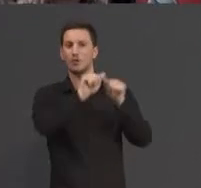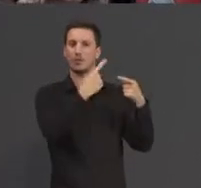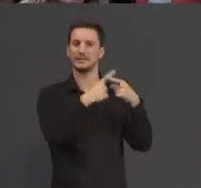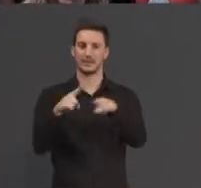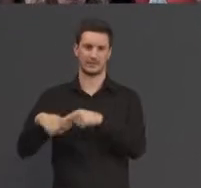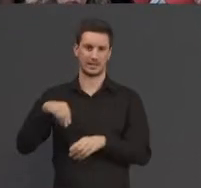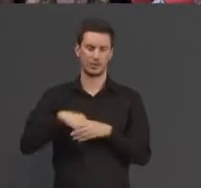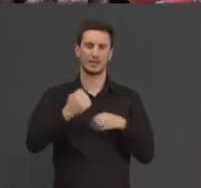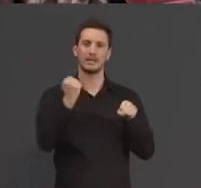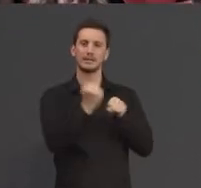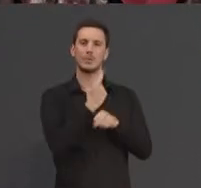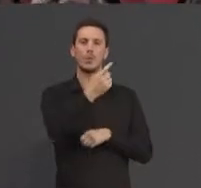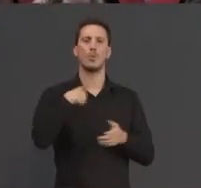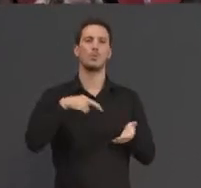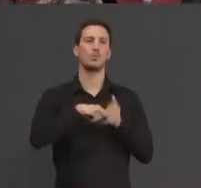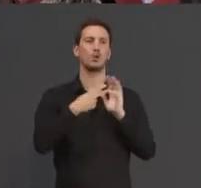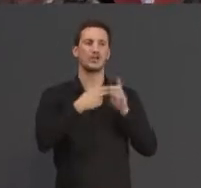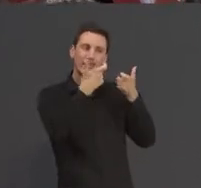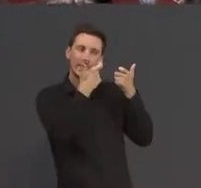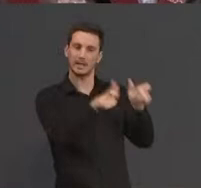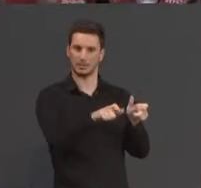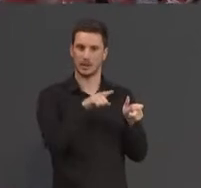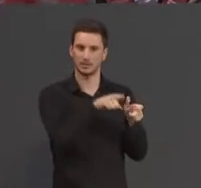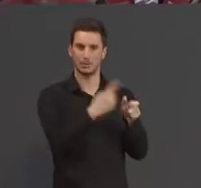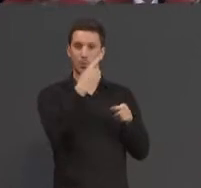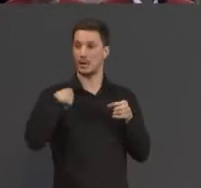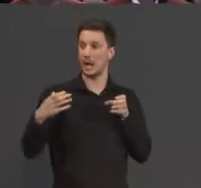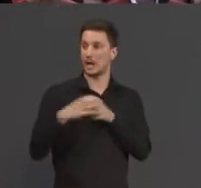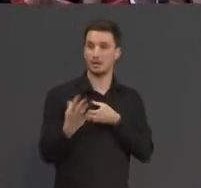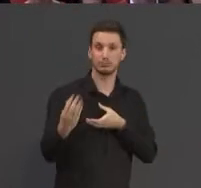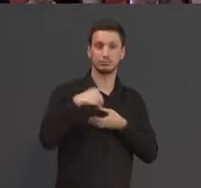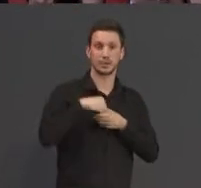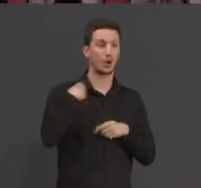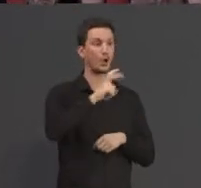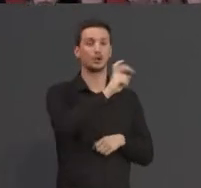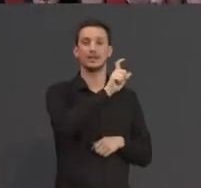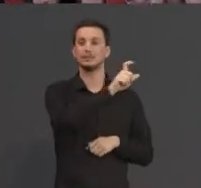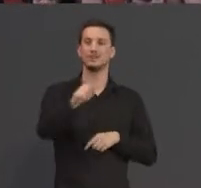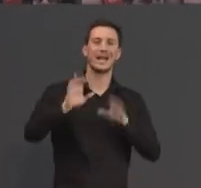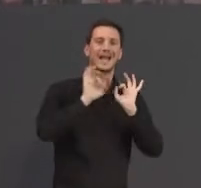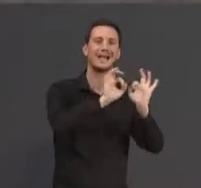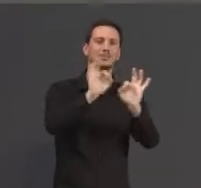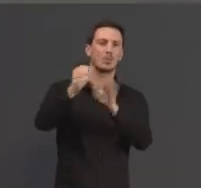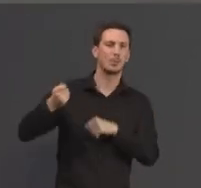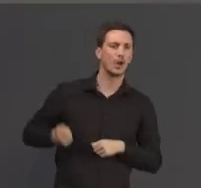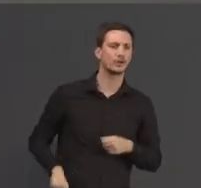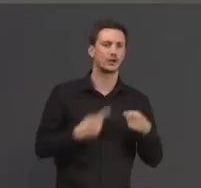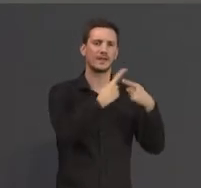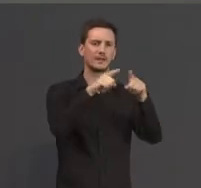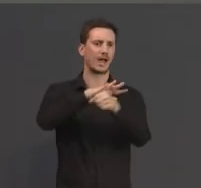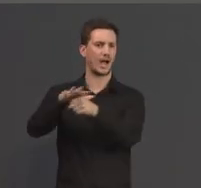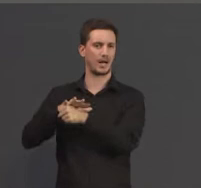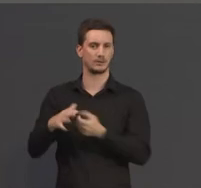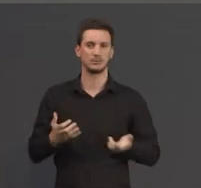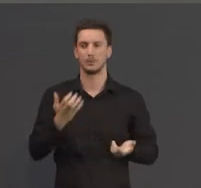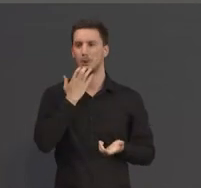Normalment treballes en un projecte determinat i formes part d'un equip on hi ha altra gent especialitzada en diverses àrees, com